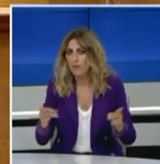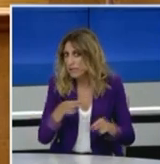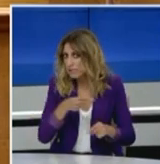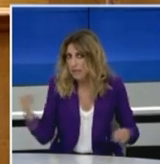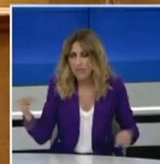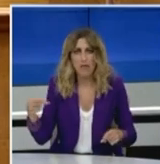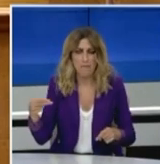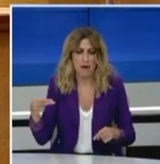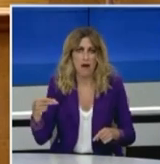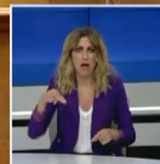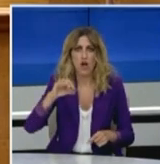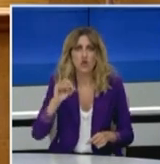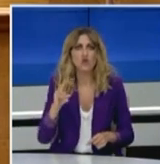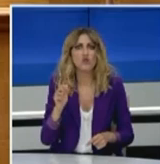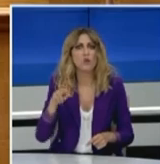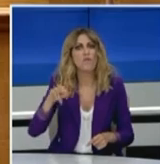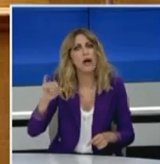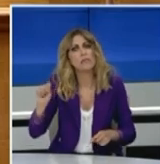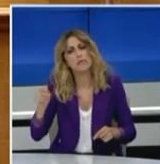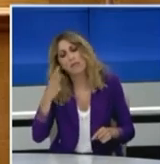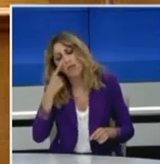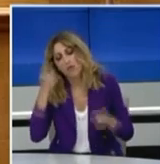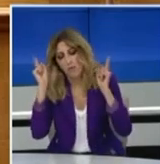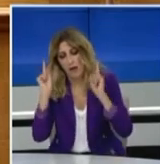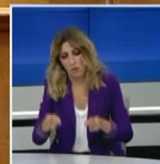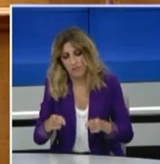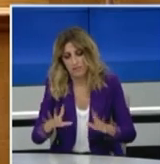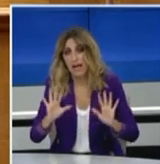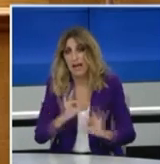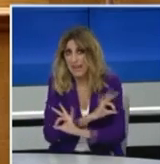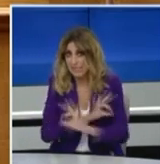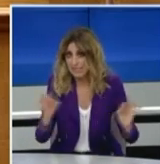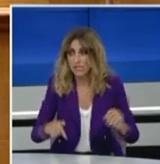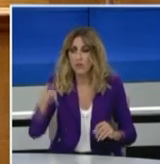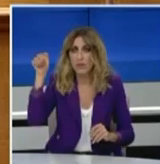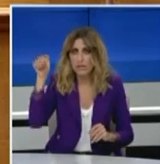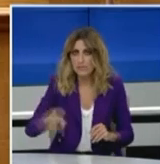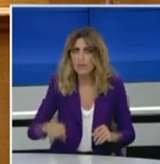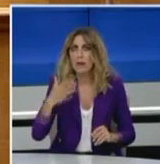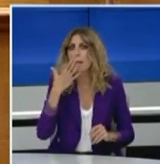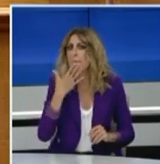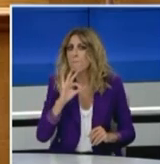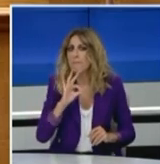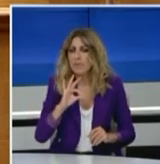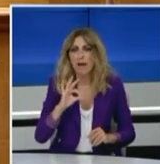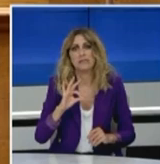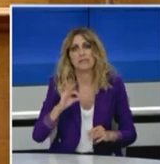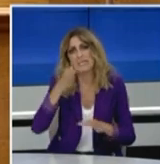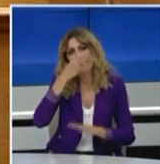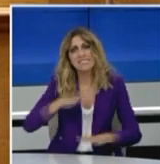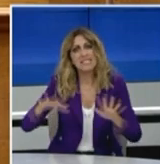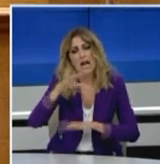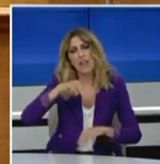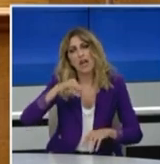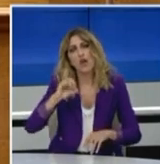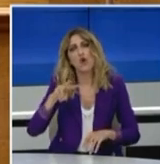που συζητάμε σήμερα, το σίγουρο είναι ότι σήμερα πέφτει η αυλαία της κοινοβουλευτικής διαδικασίας σχετικά με το σκάνδαλο